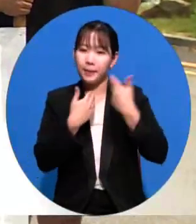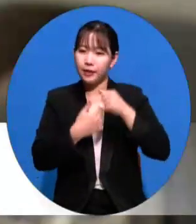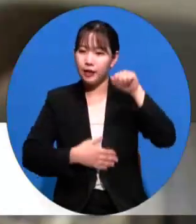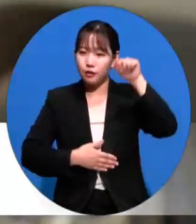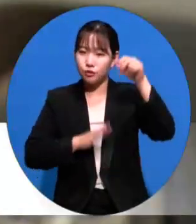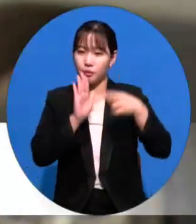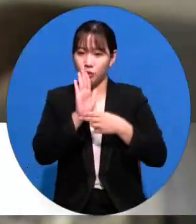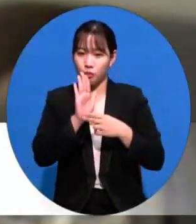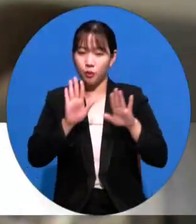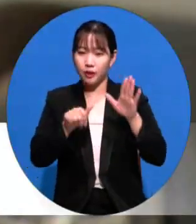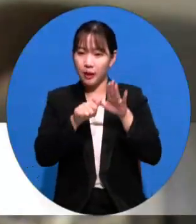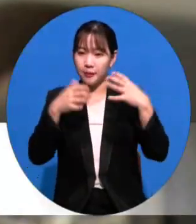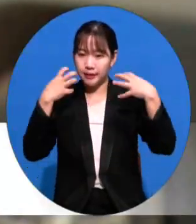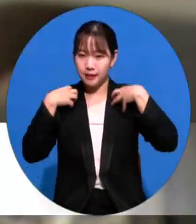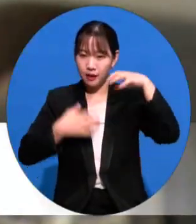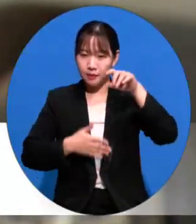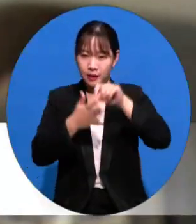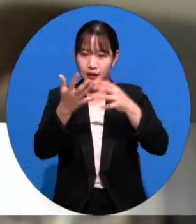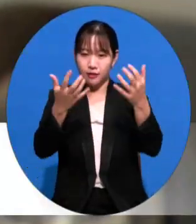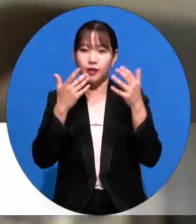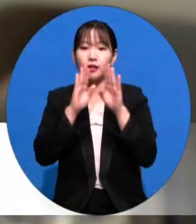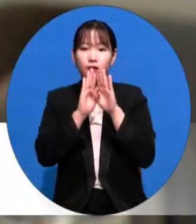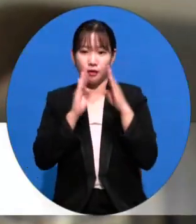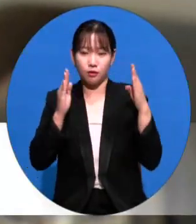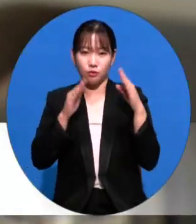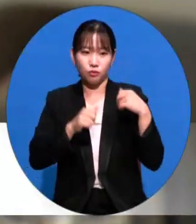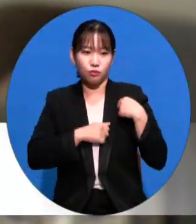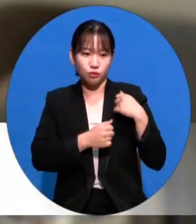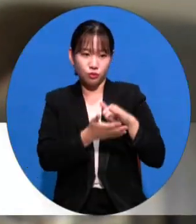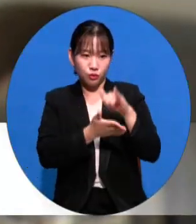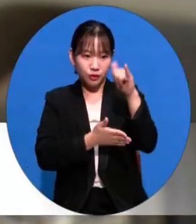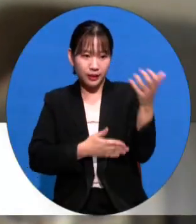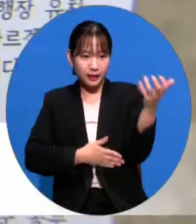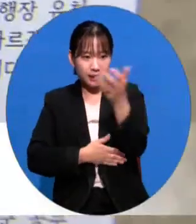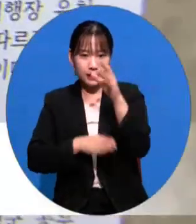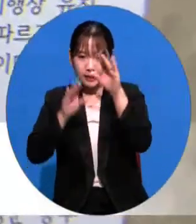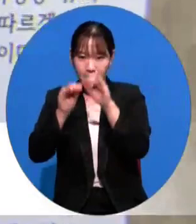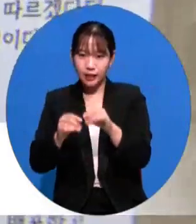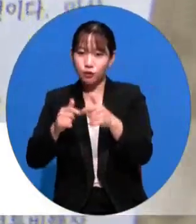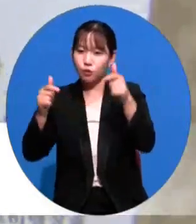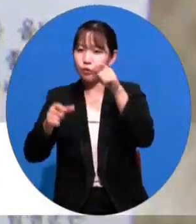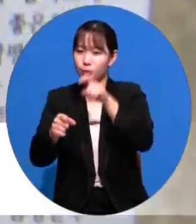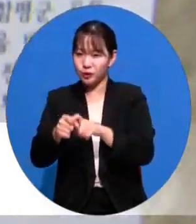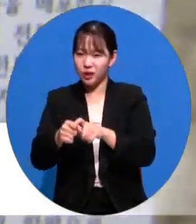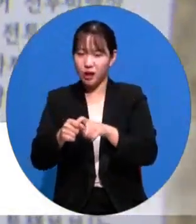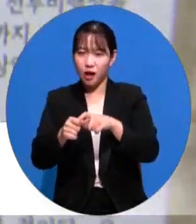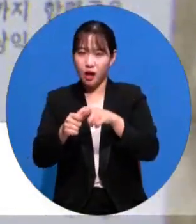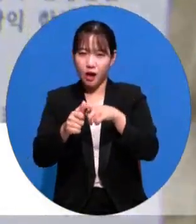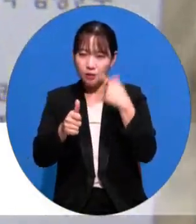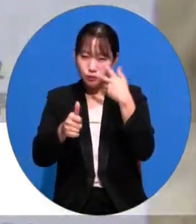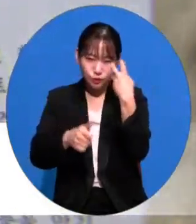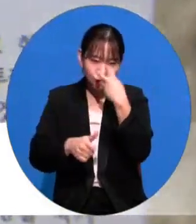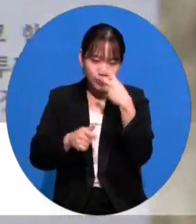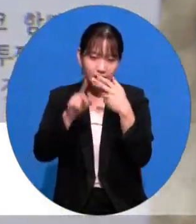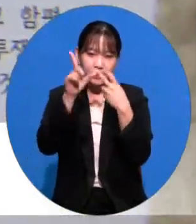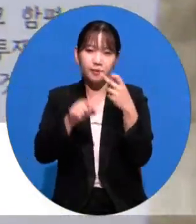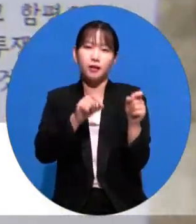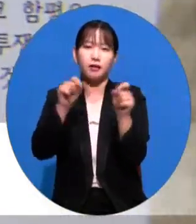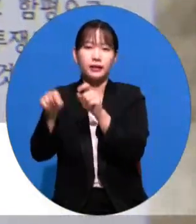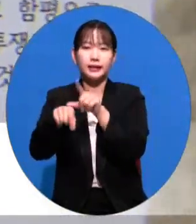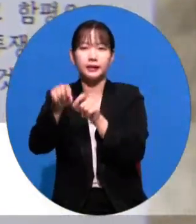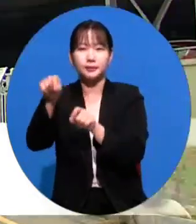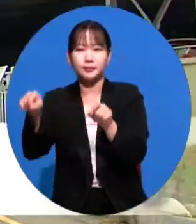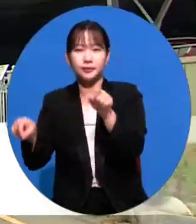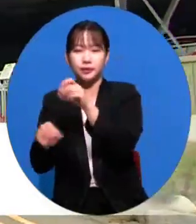오늘 한평군청 앞에서 기자회견을 열고 군공항 이전 찬성률을 높이기 위해 여론조사를 12월로 연기하는 등 시간을